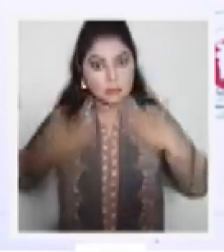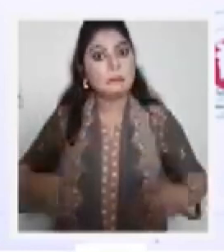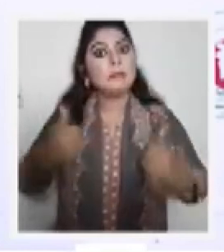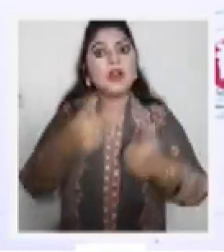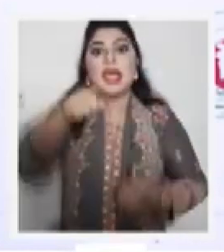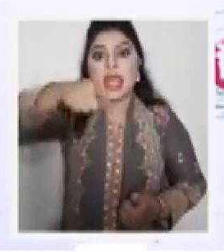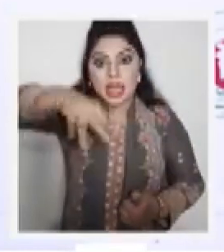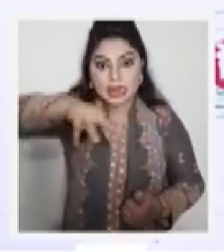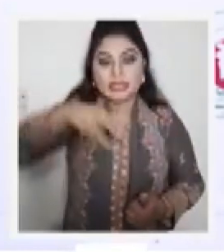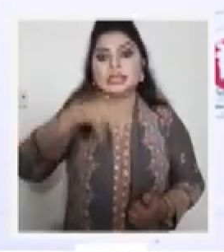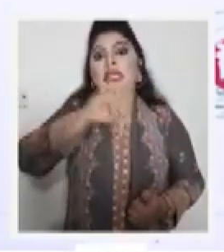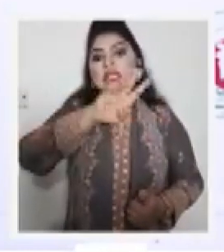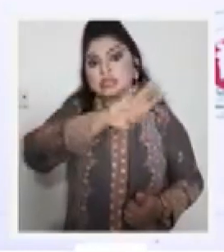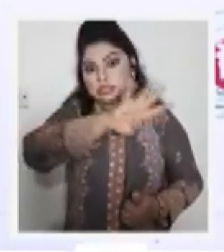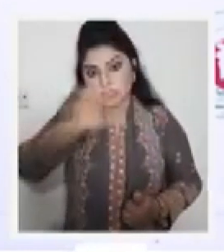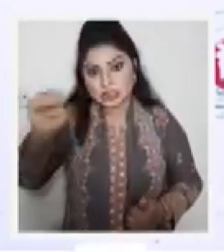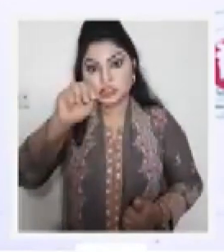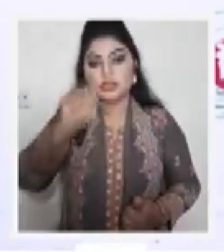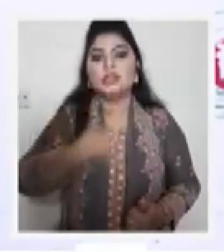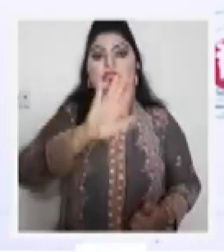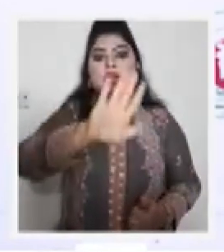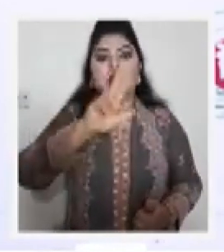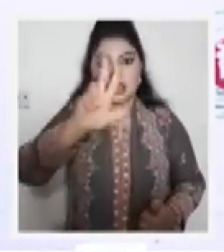হার 20.04%।